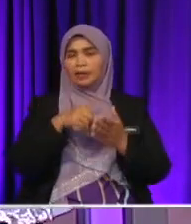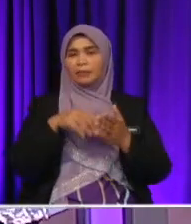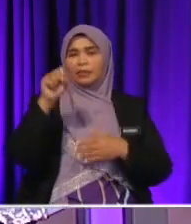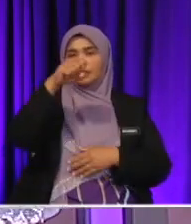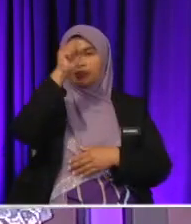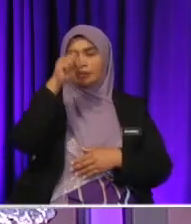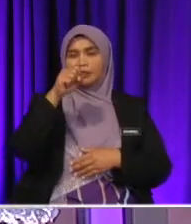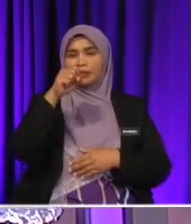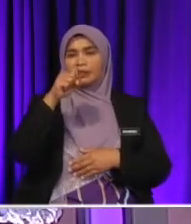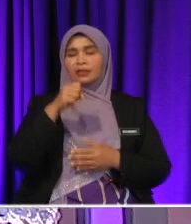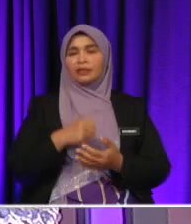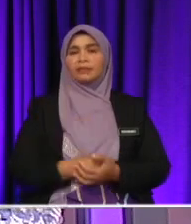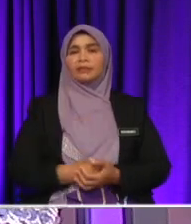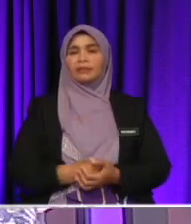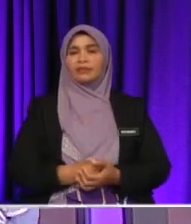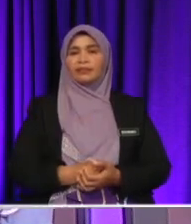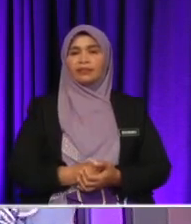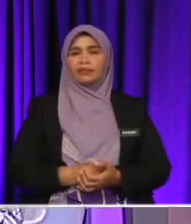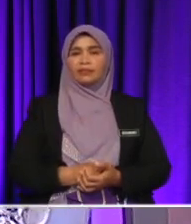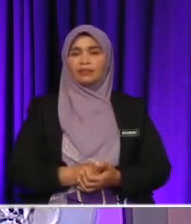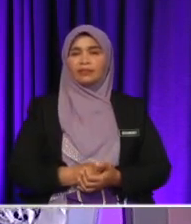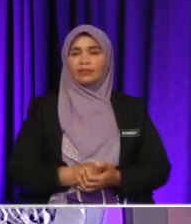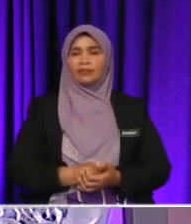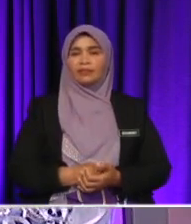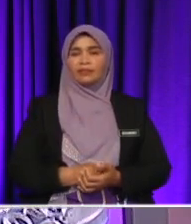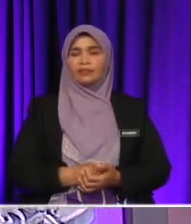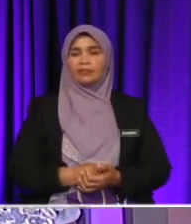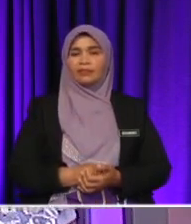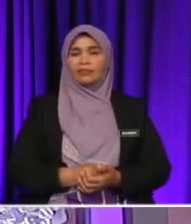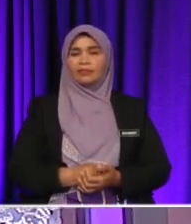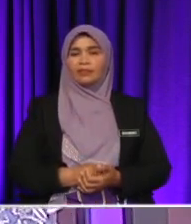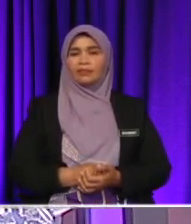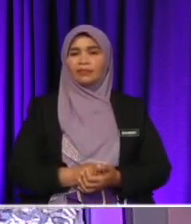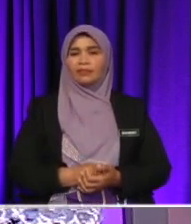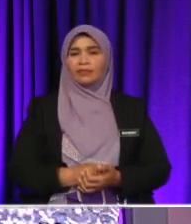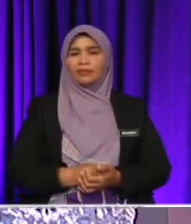untuk tanya event pada hari ini oke